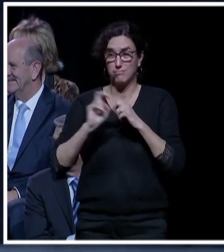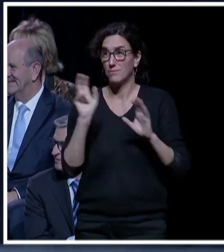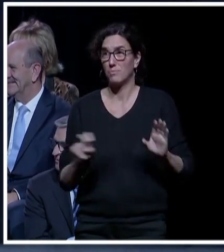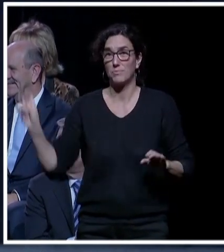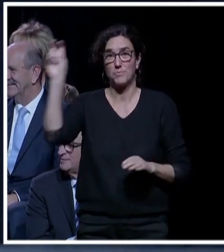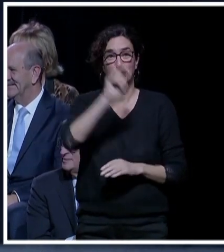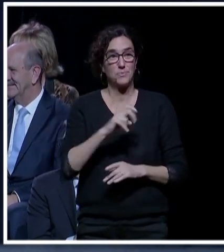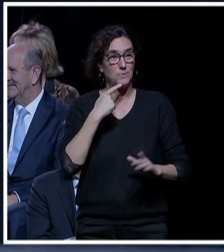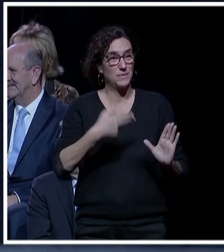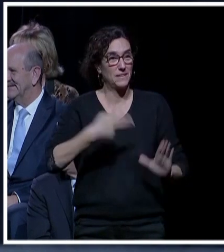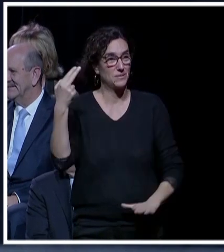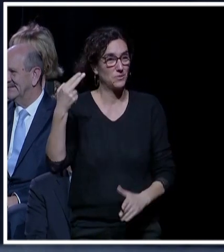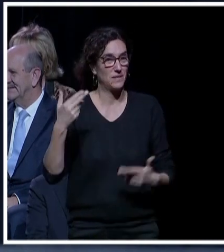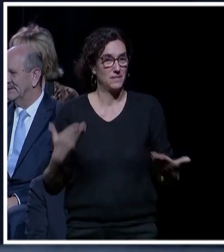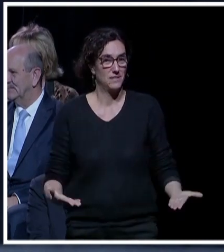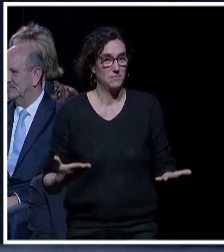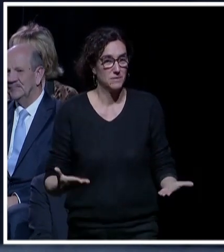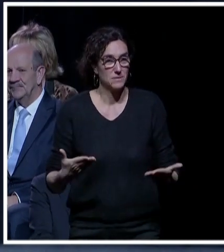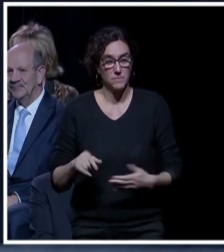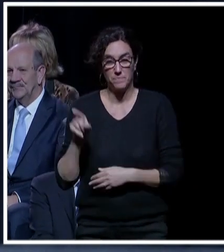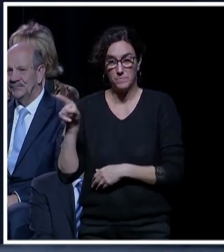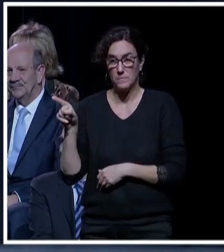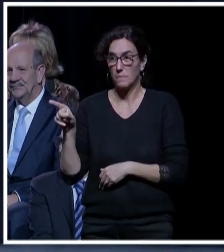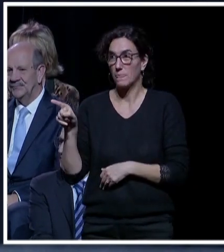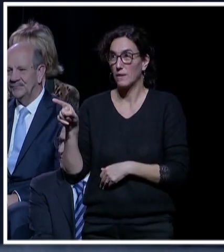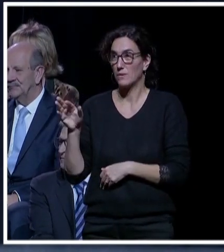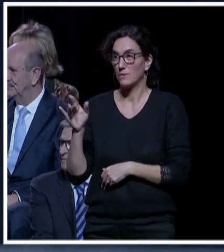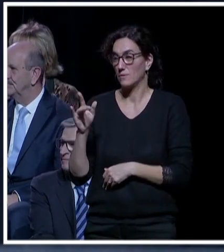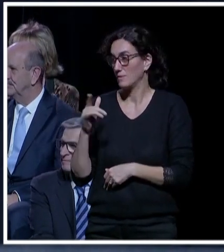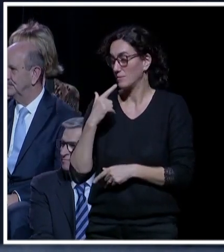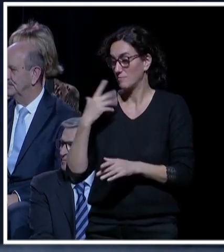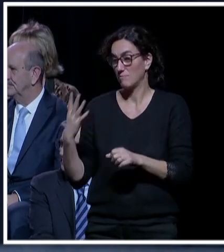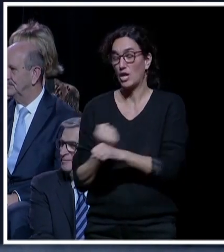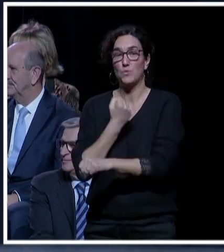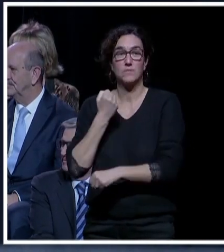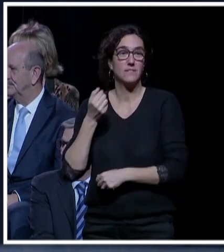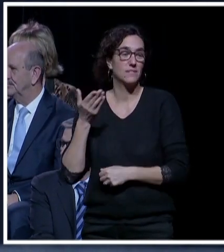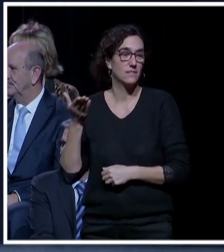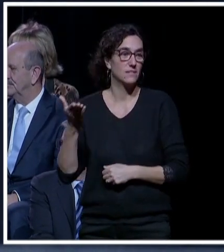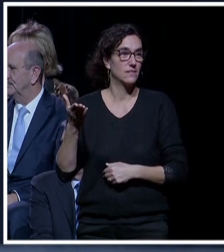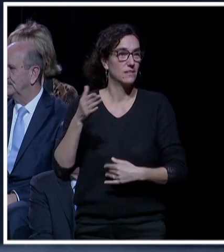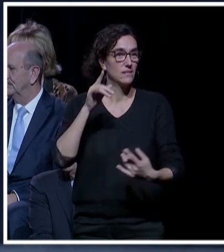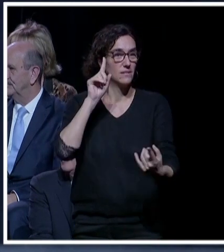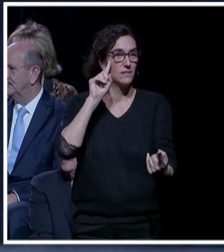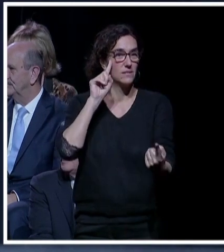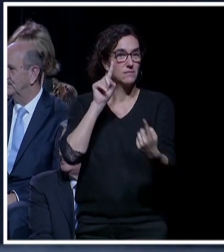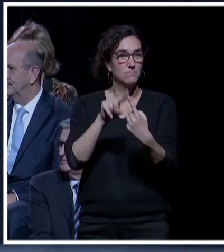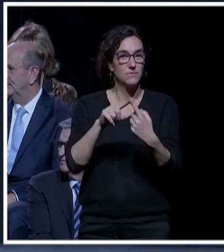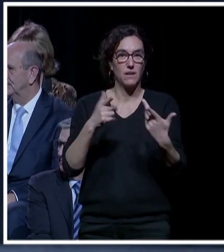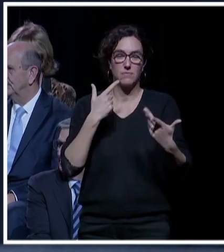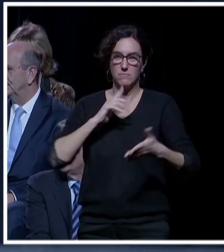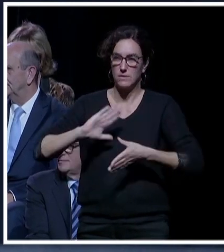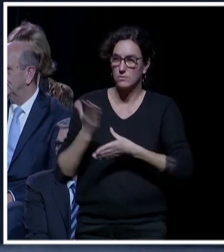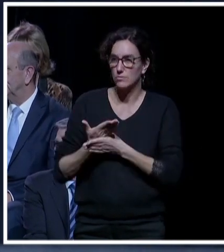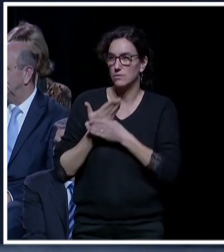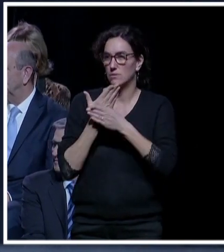réussi à marquer ses sujets et en tout cas les faire avancer.